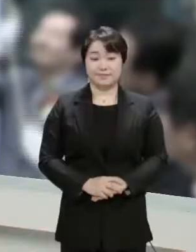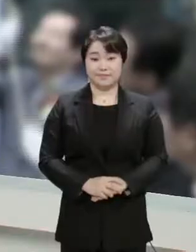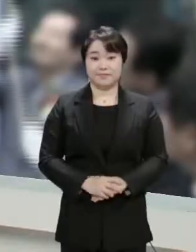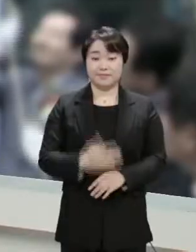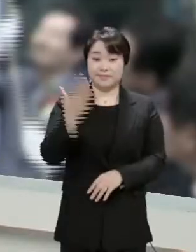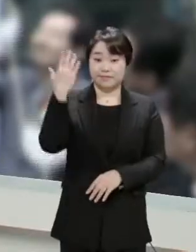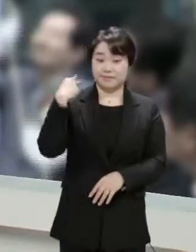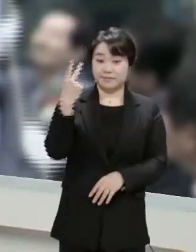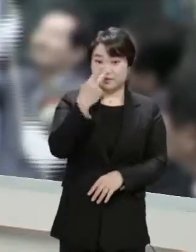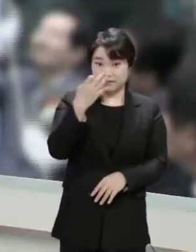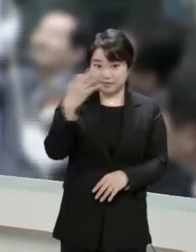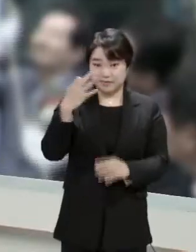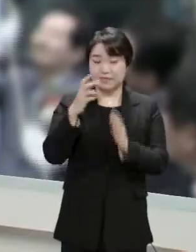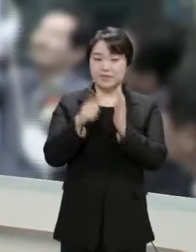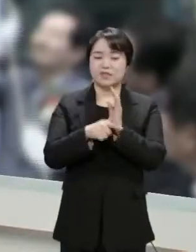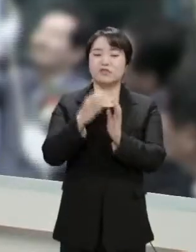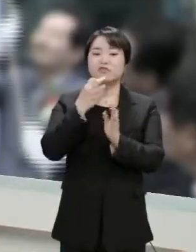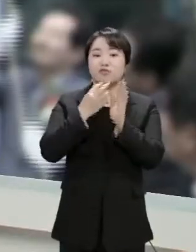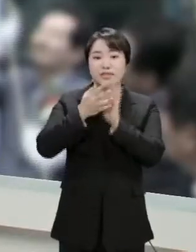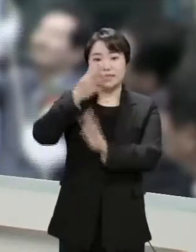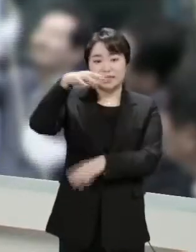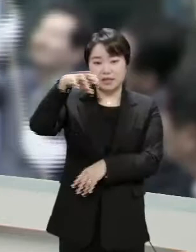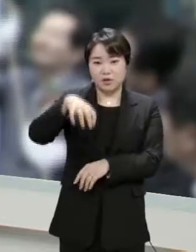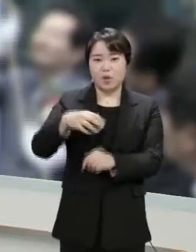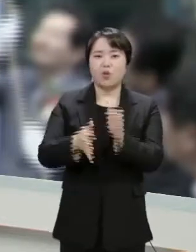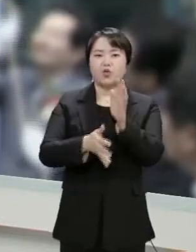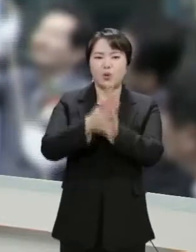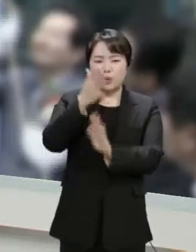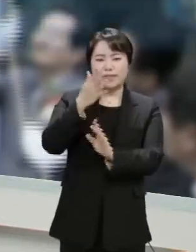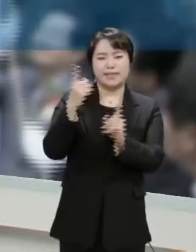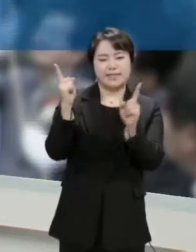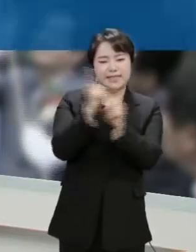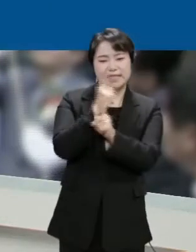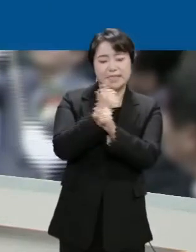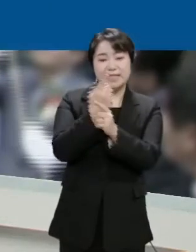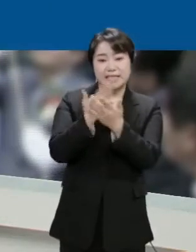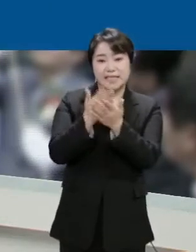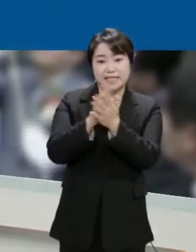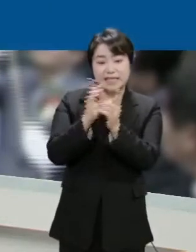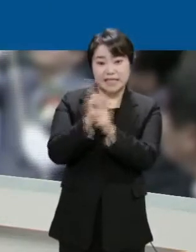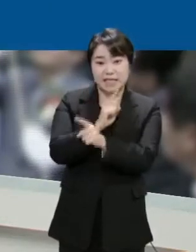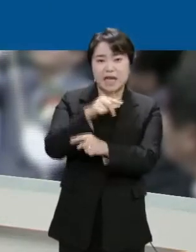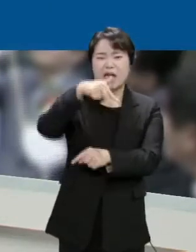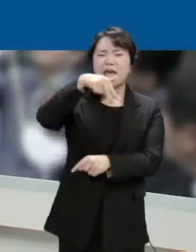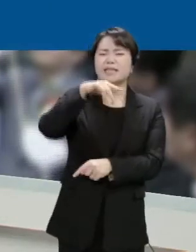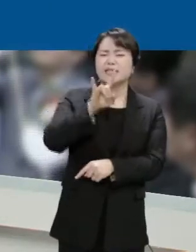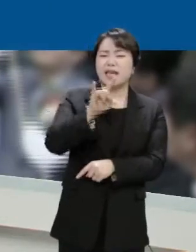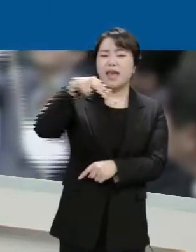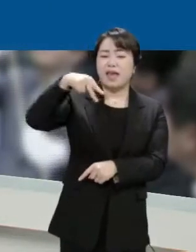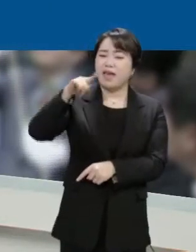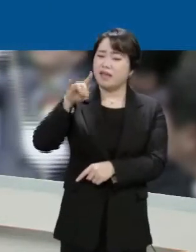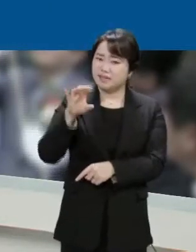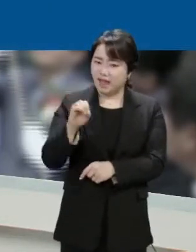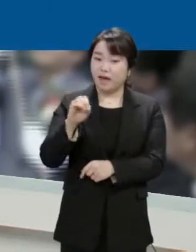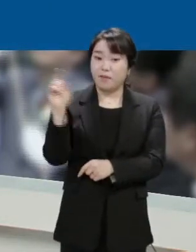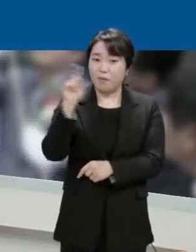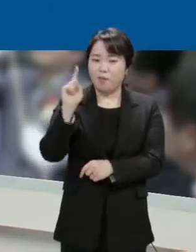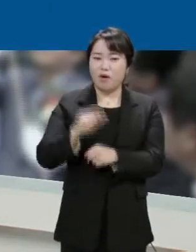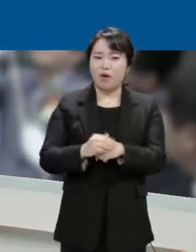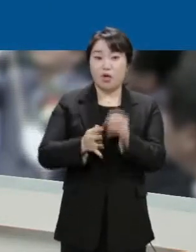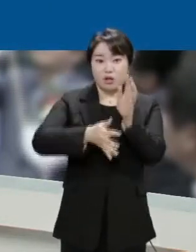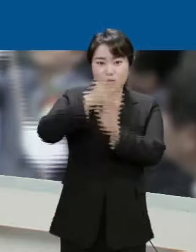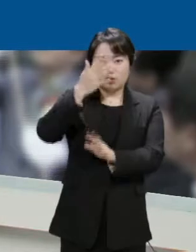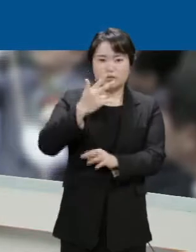네, 지난 2014년 서울에 도시재생이란 단어가 등장합니다. 도시재생, 이 도시의 무분별한